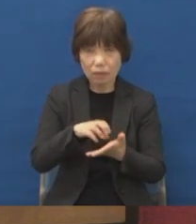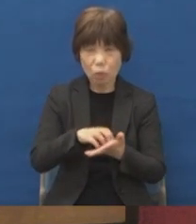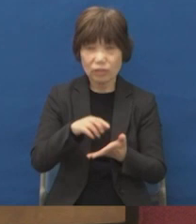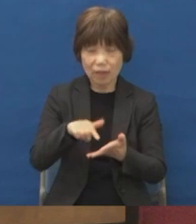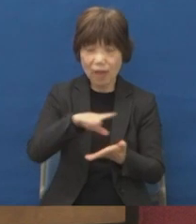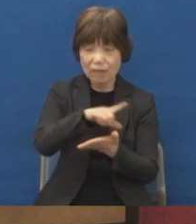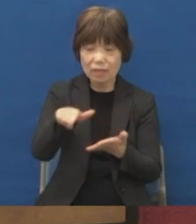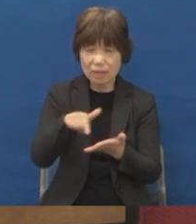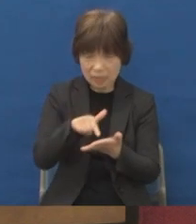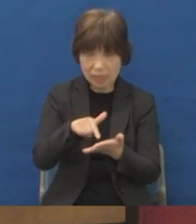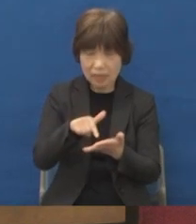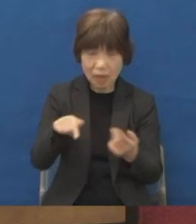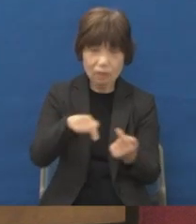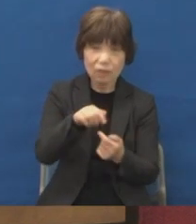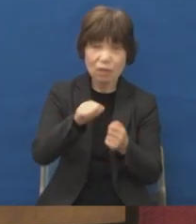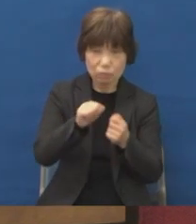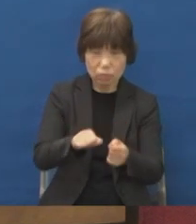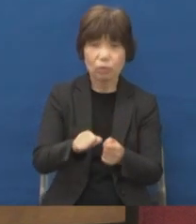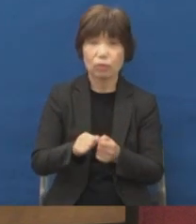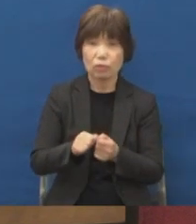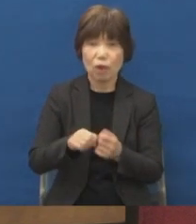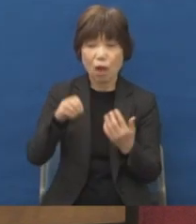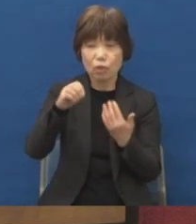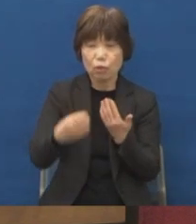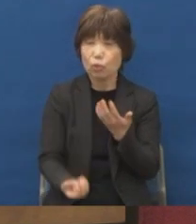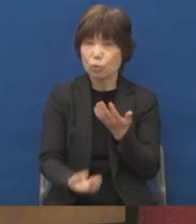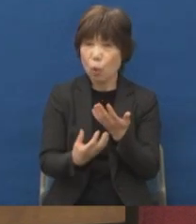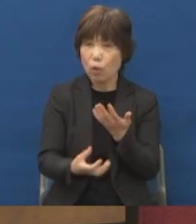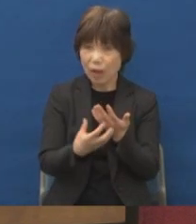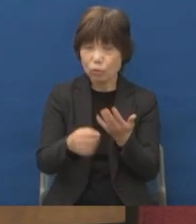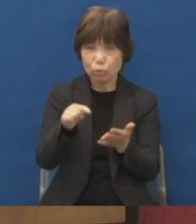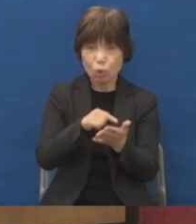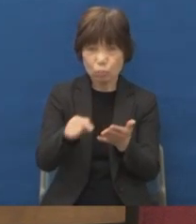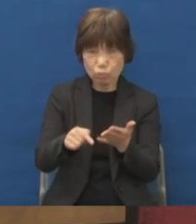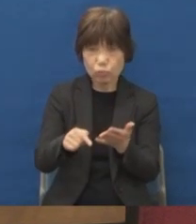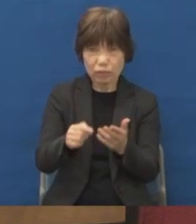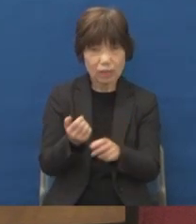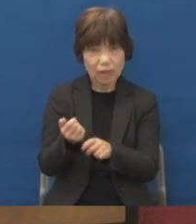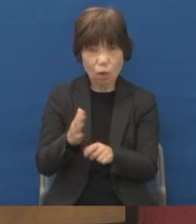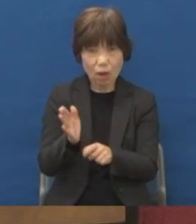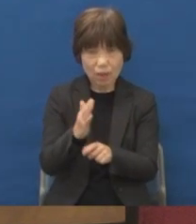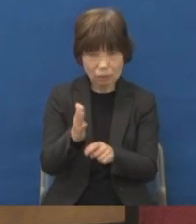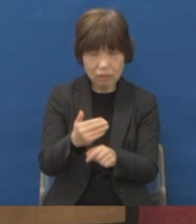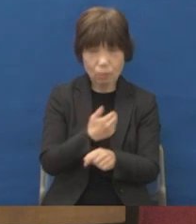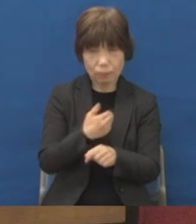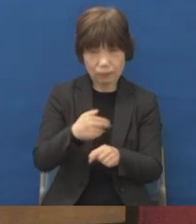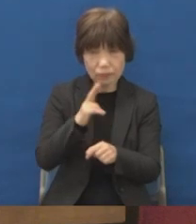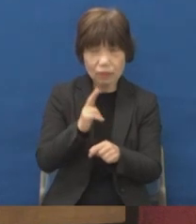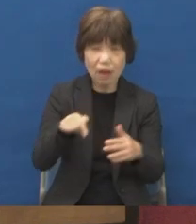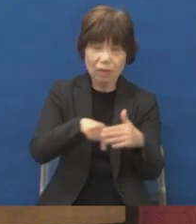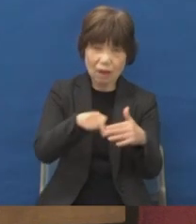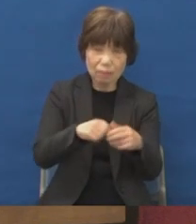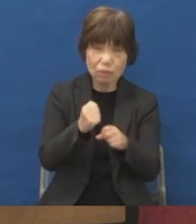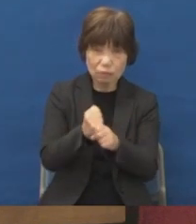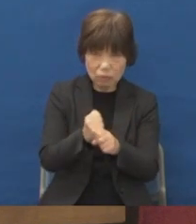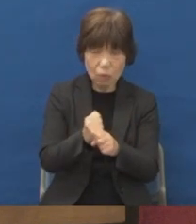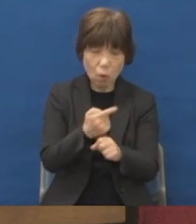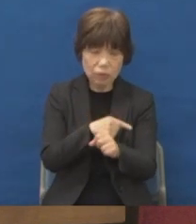焼却処分に頼らなくてもいい社会構築を目指して取り組むことに力点を置く必要があるのではないでしょう